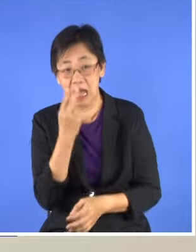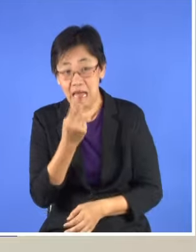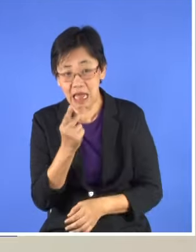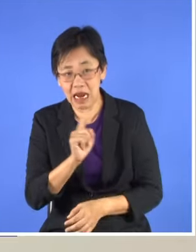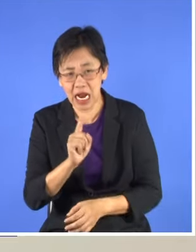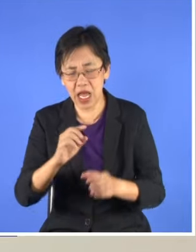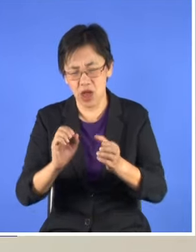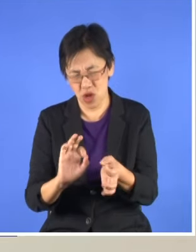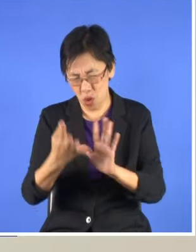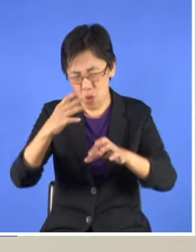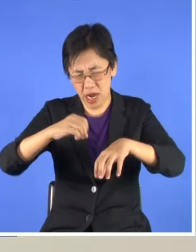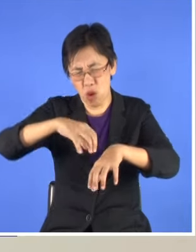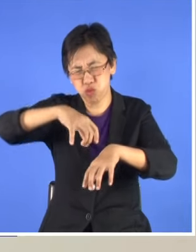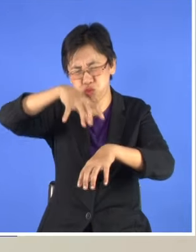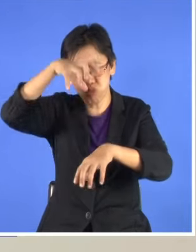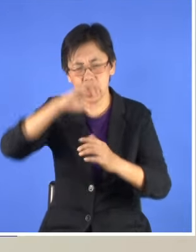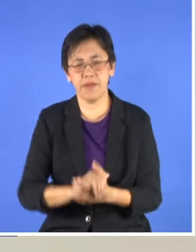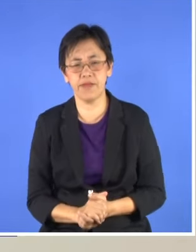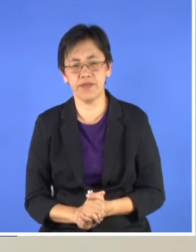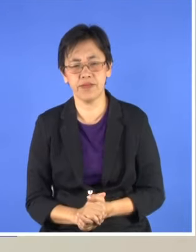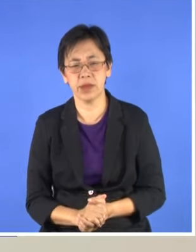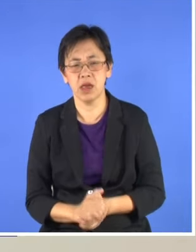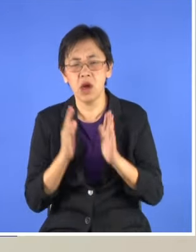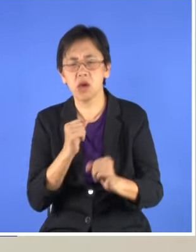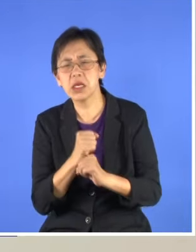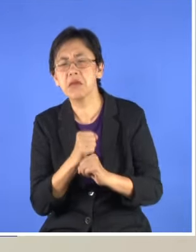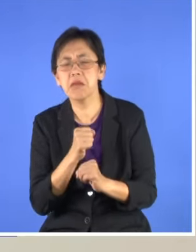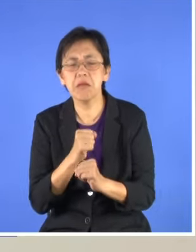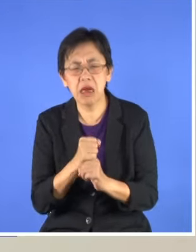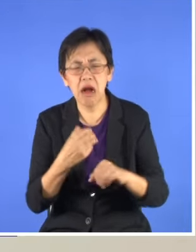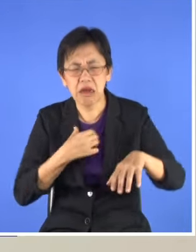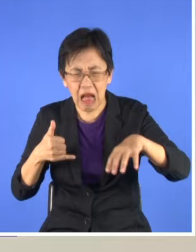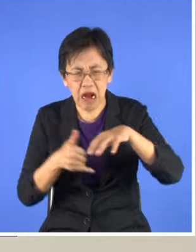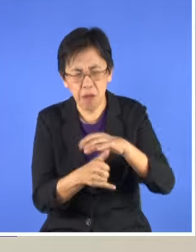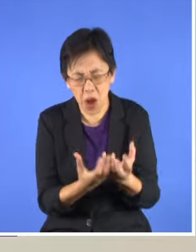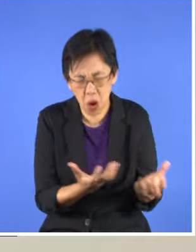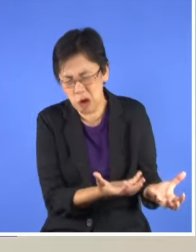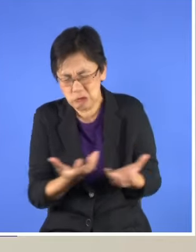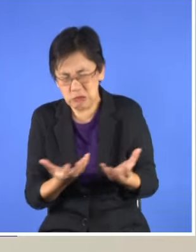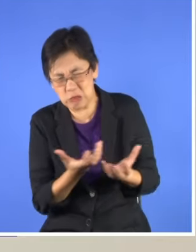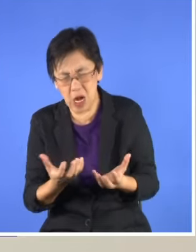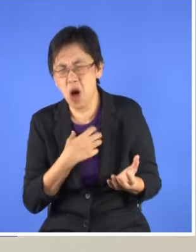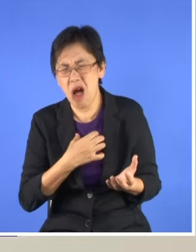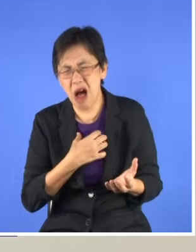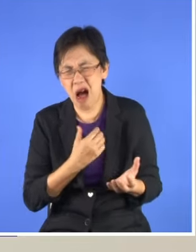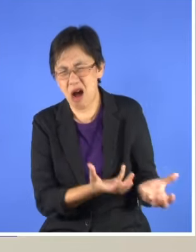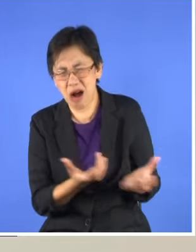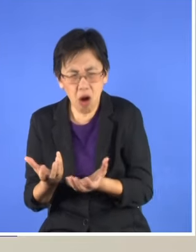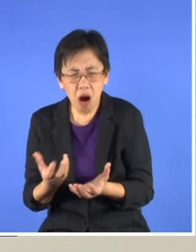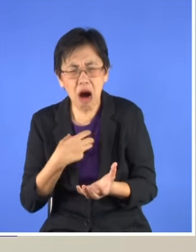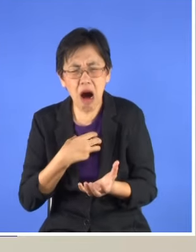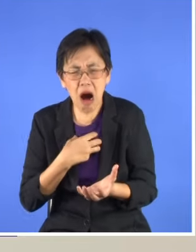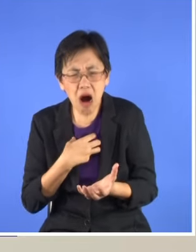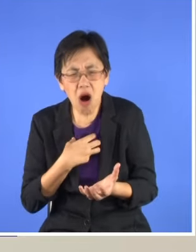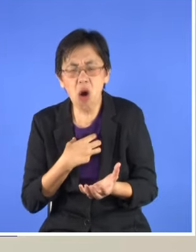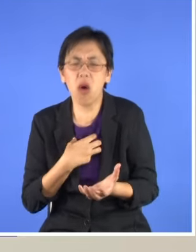ควันลอยเข้าไปทั่วพื้นที่เลยนะคะคนงานบางส่วนเนี่ยอยากจะเข้าไปเก็บของจะไปขนของบางส่วนที่เขาสามารถจะหยิบจับออกมา